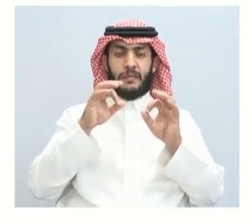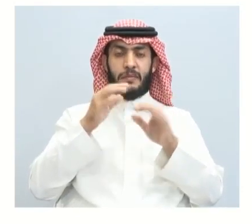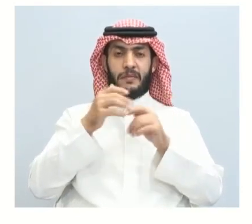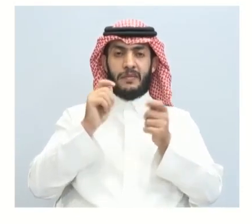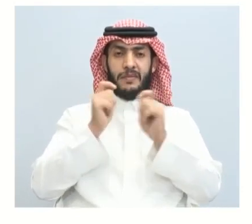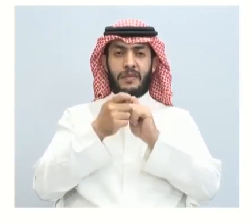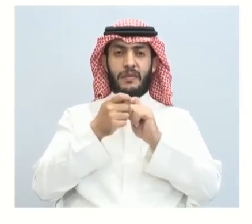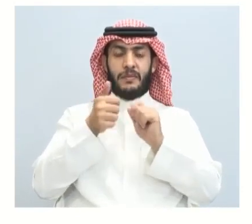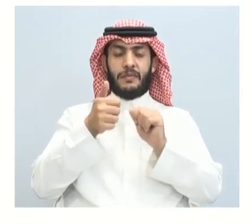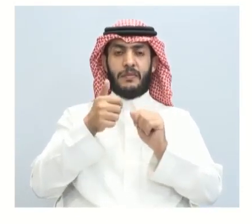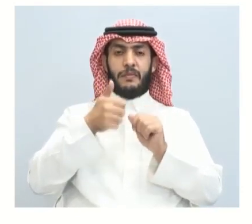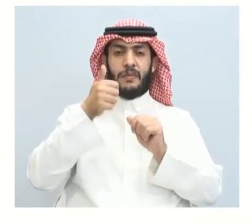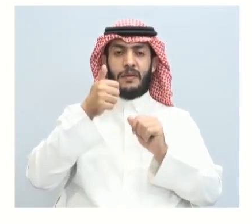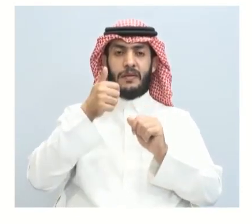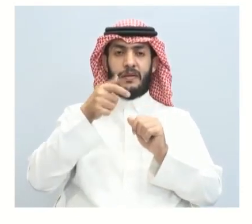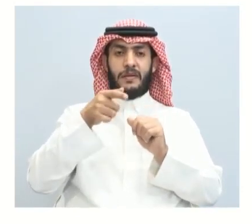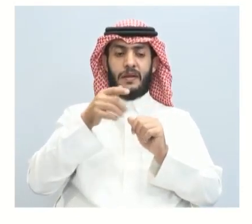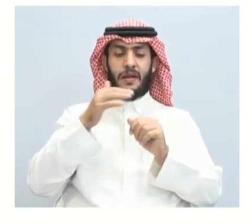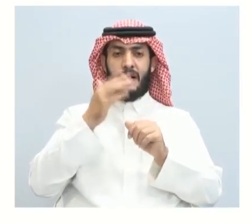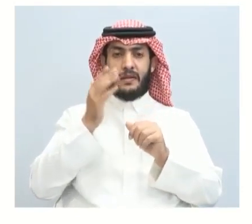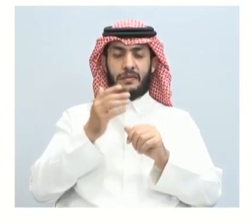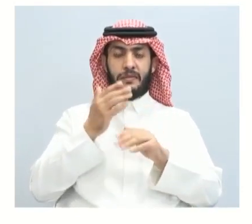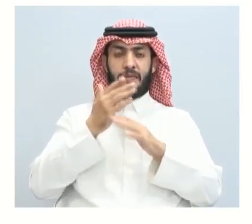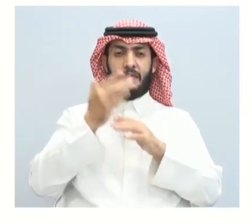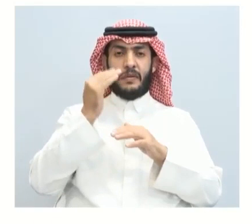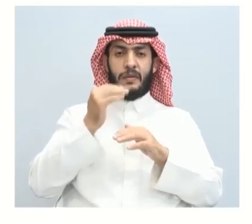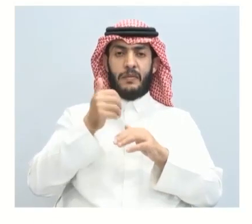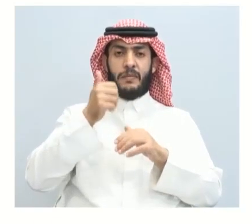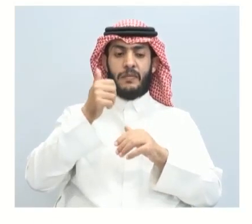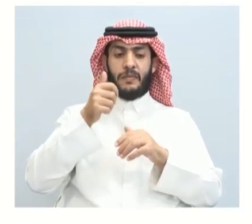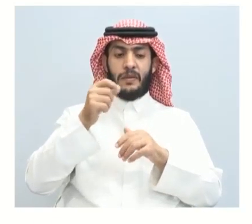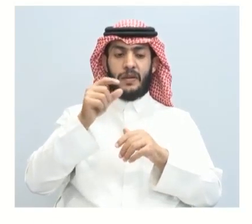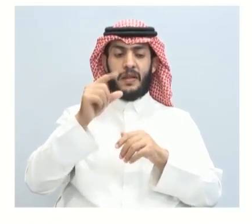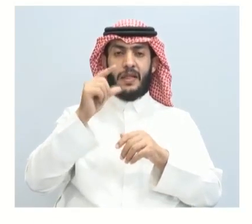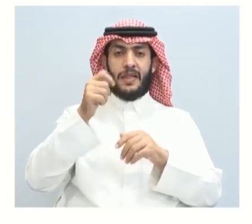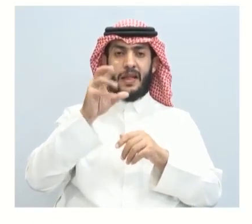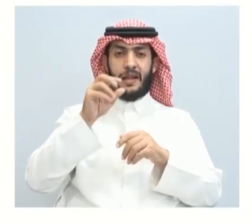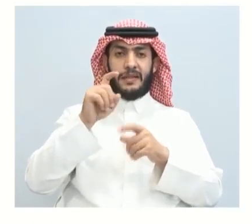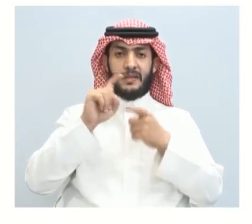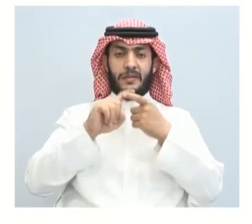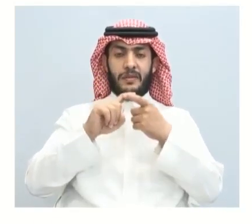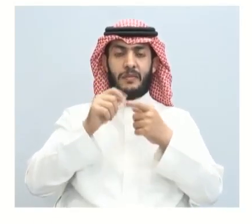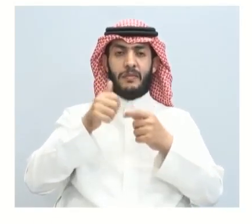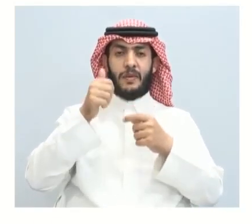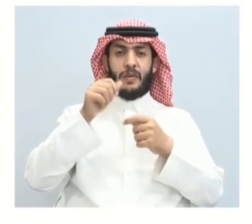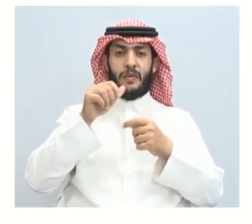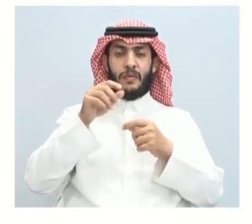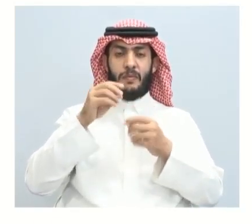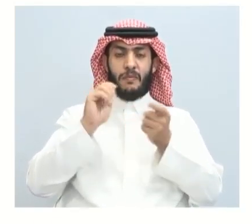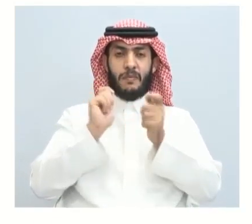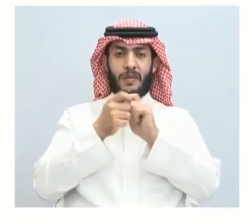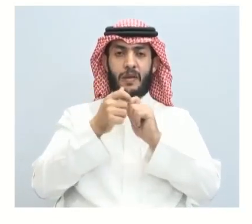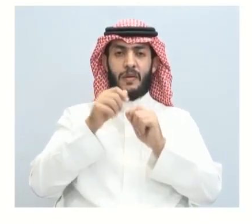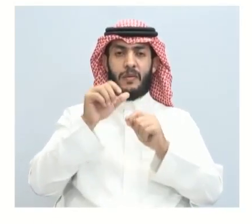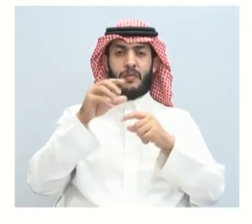عوضت بعدد سالب فسال يخرج الى الخارج فاحنا ممكن نقول ان الداله الزوجيه لو عوضت بسالب بدال الموجب تظل الداله